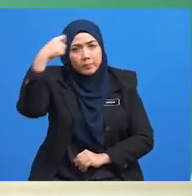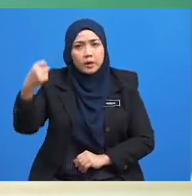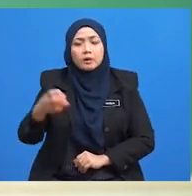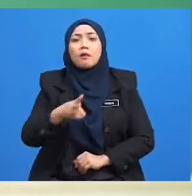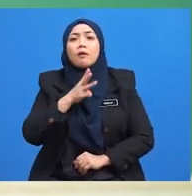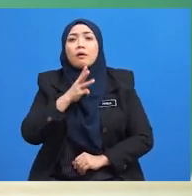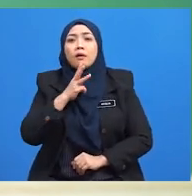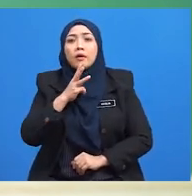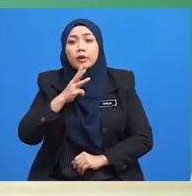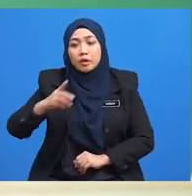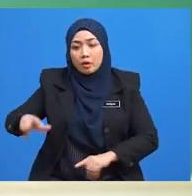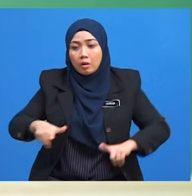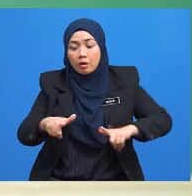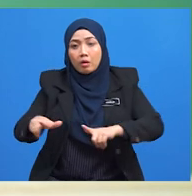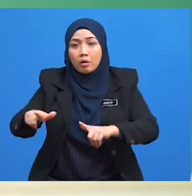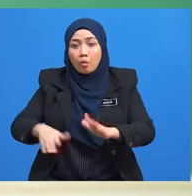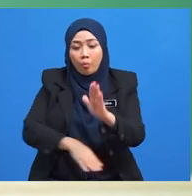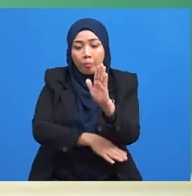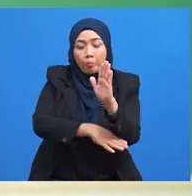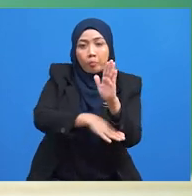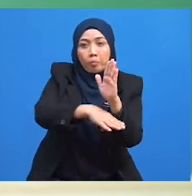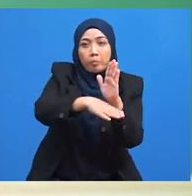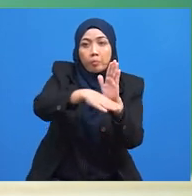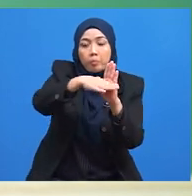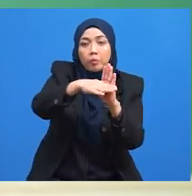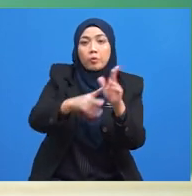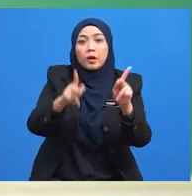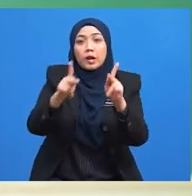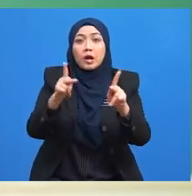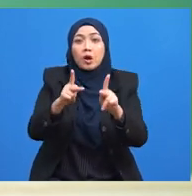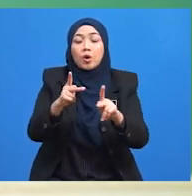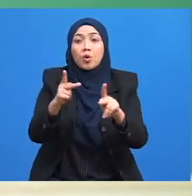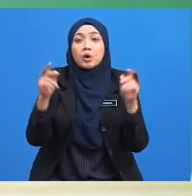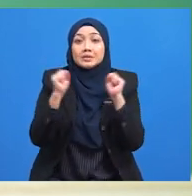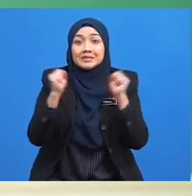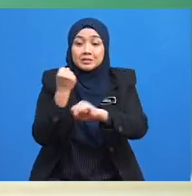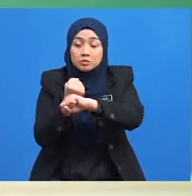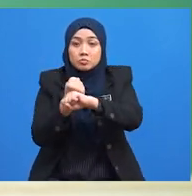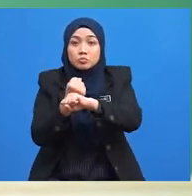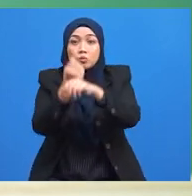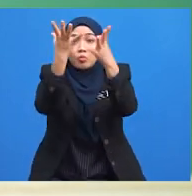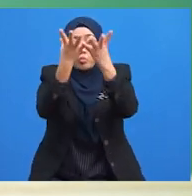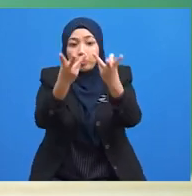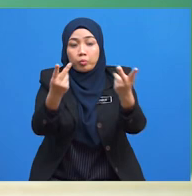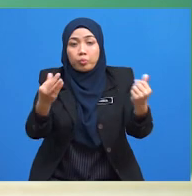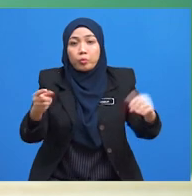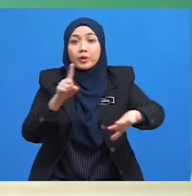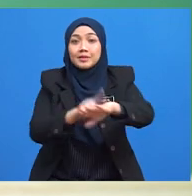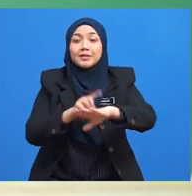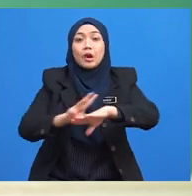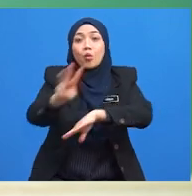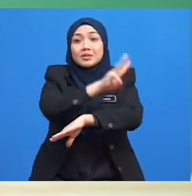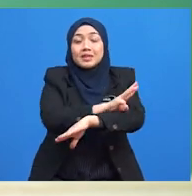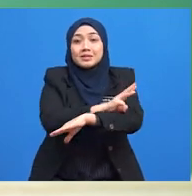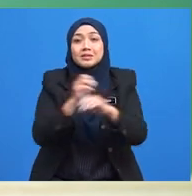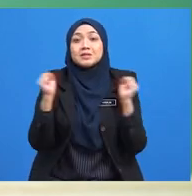laut meningkat dan bertambah, iaitu kesan kepada sistem hidrologi, dan akan menyebabkan kawasan yang lebih